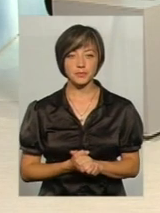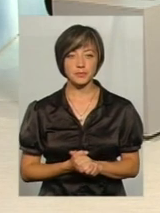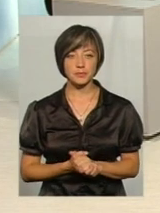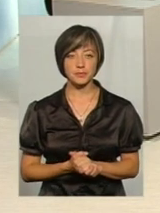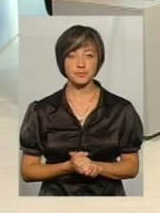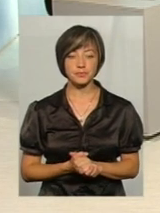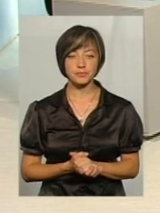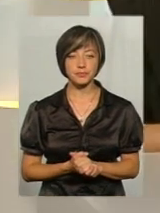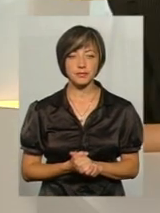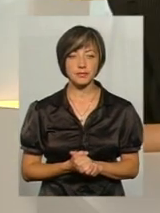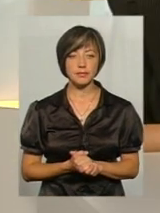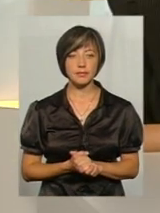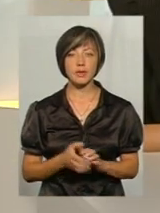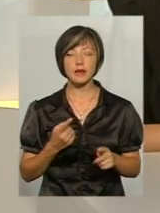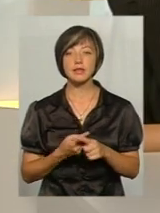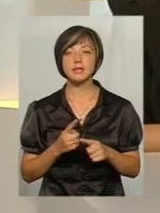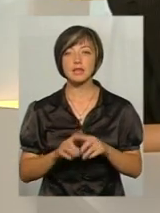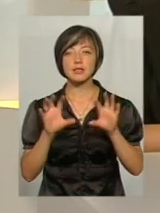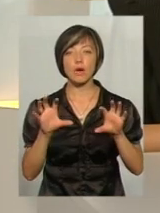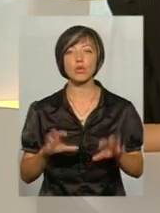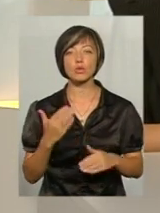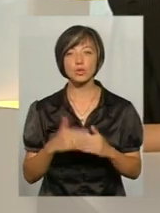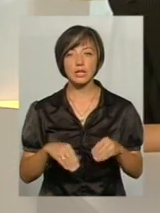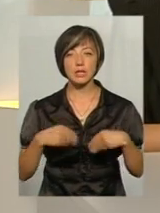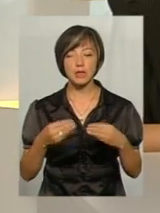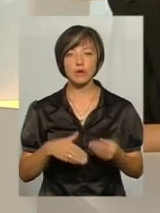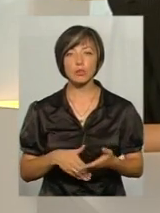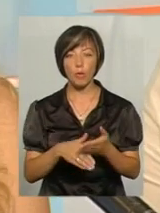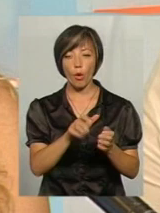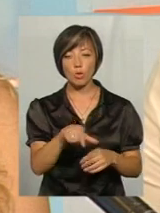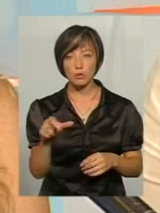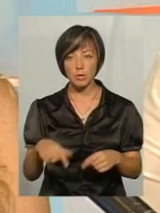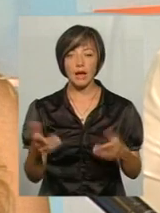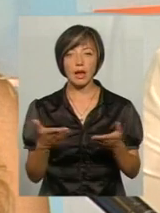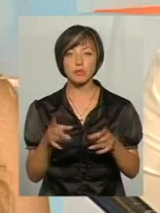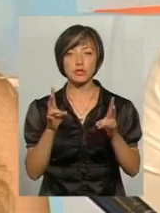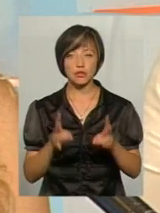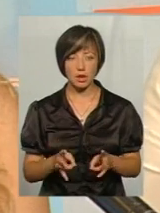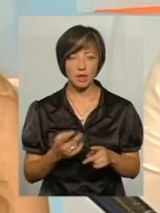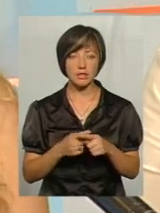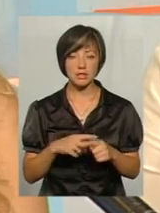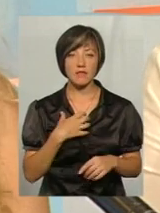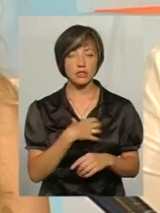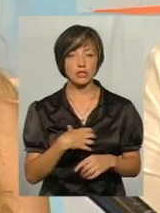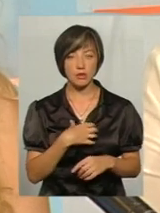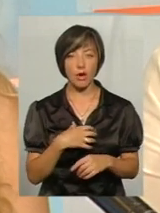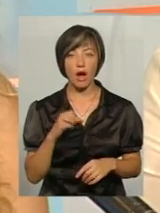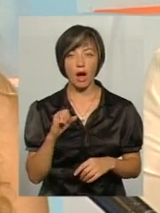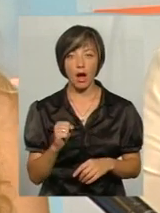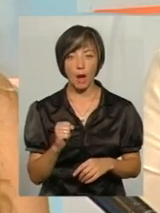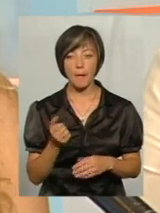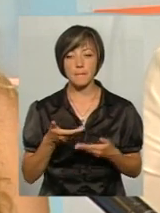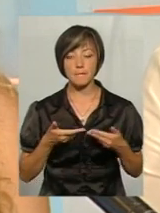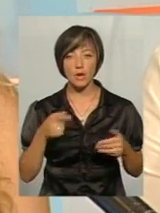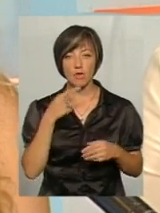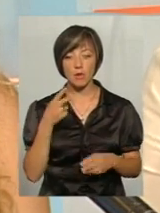дуже важливий. Ну, це закон вже надання допомоги особам, які постраждали, і це також дуже достатньо важливо. А ми говоримо